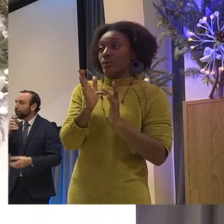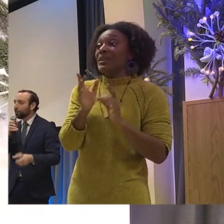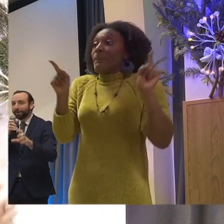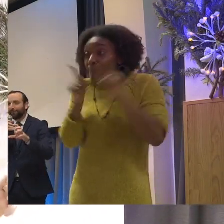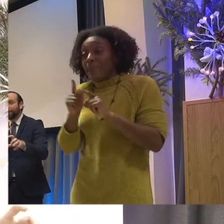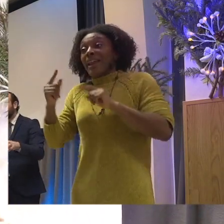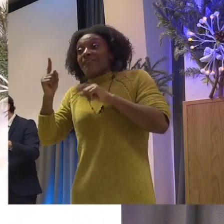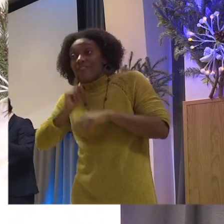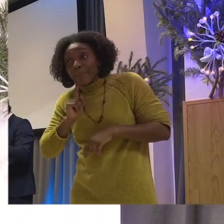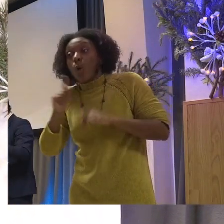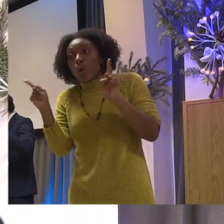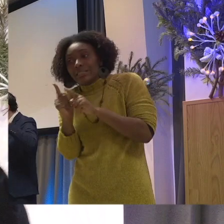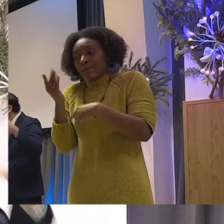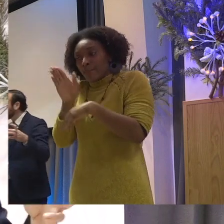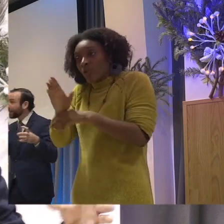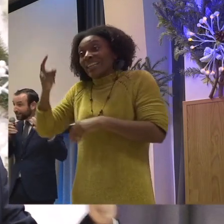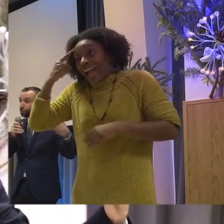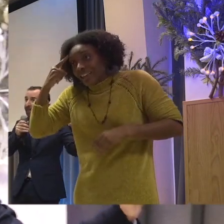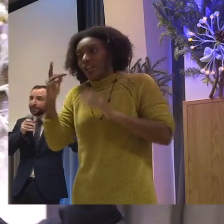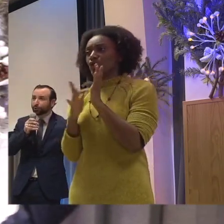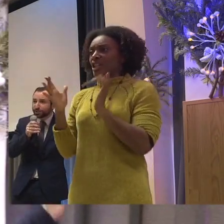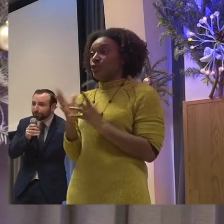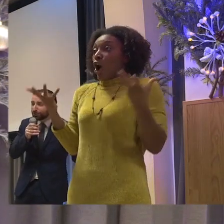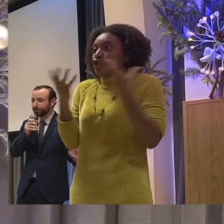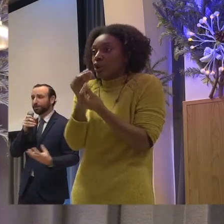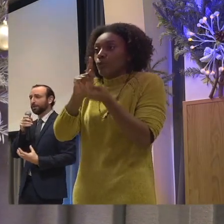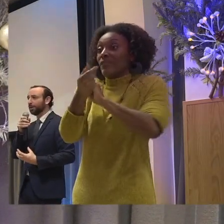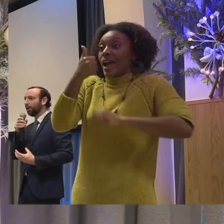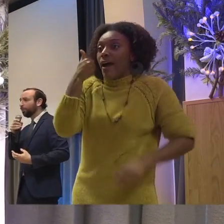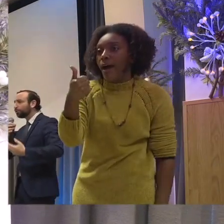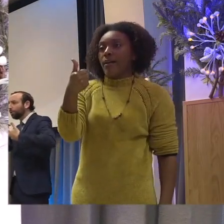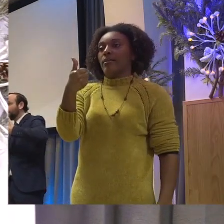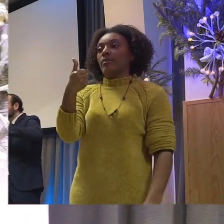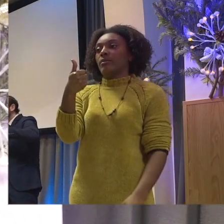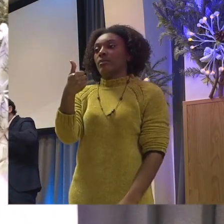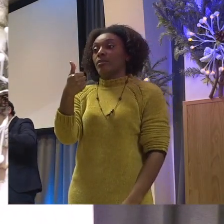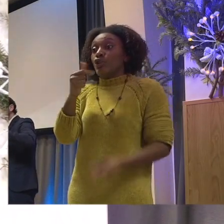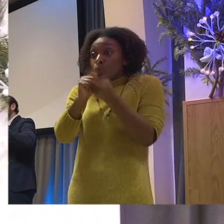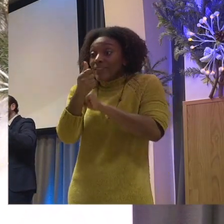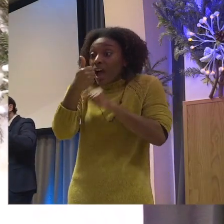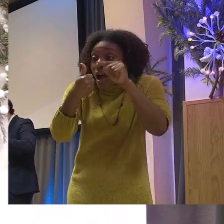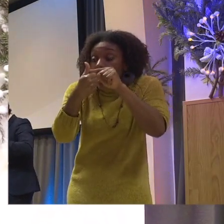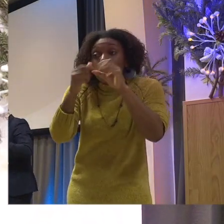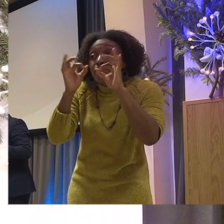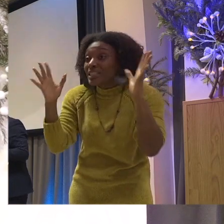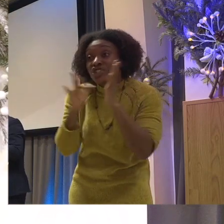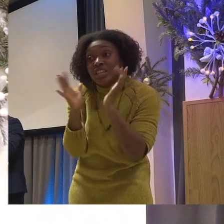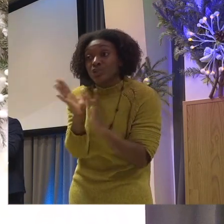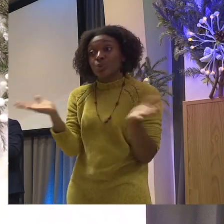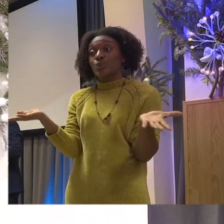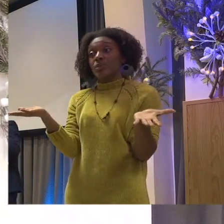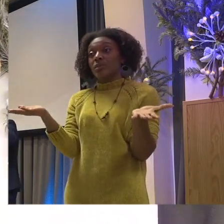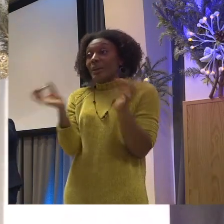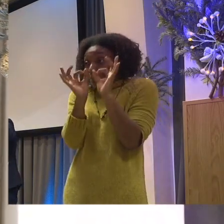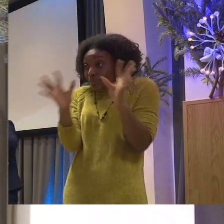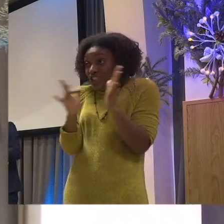même couple, la femme reflète une autre partie du caractère de Jésus. Pour que ensemble, mari et femme, vous reflétiez